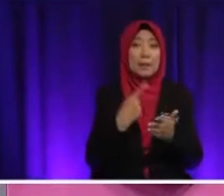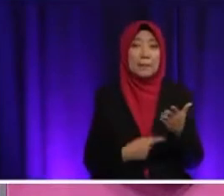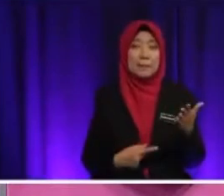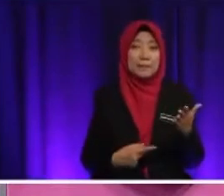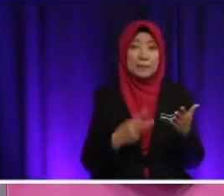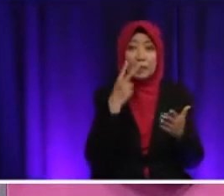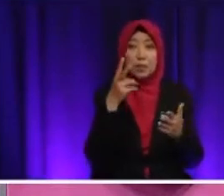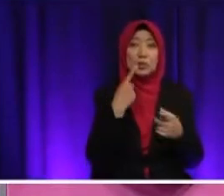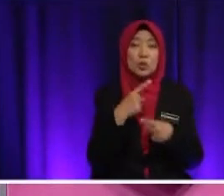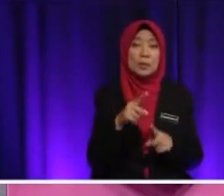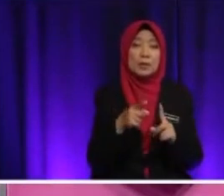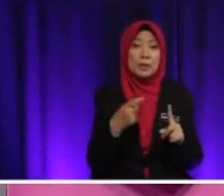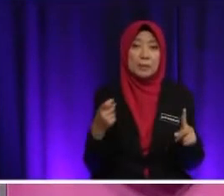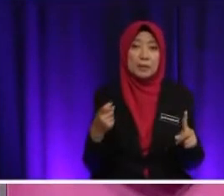daripada